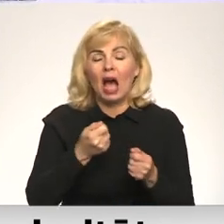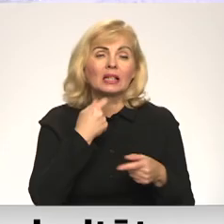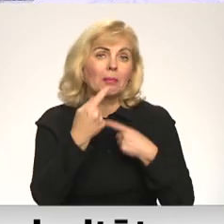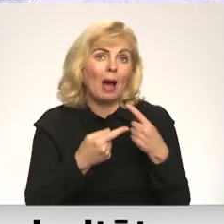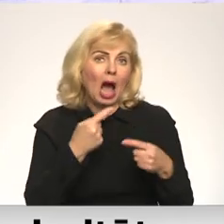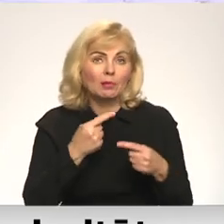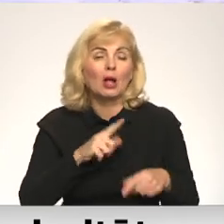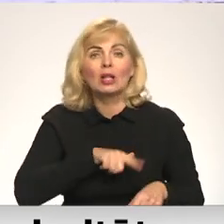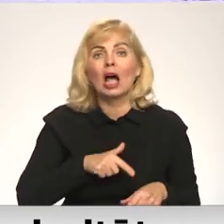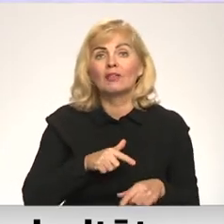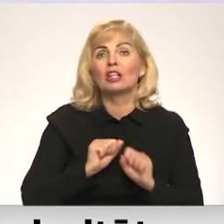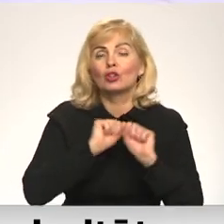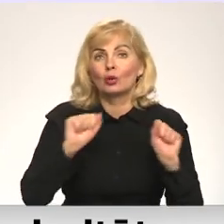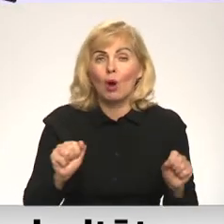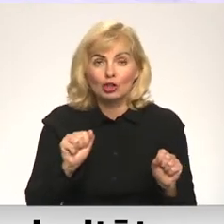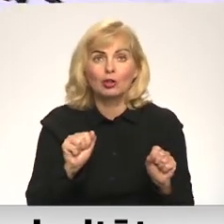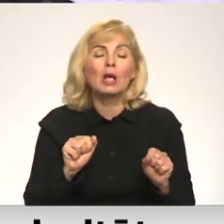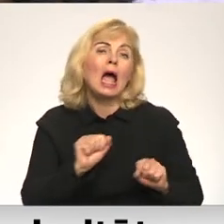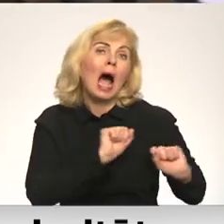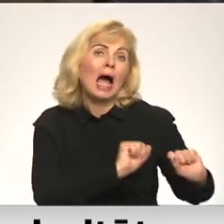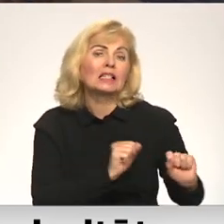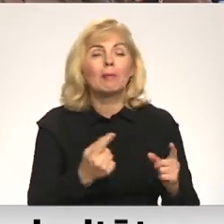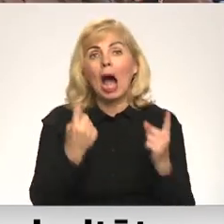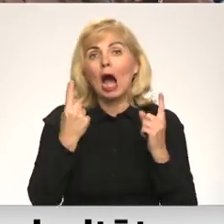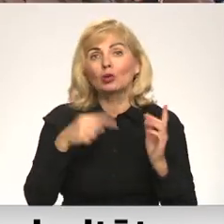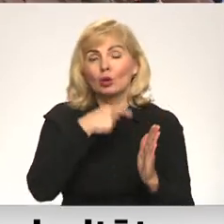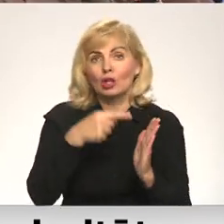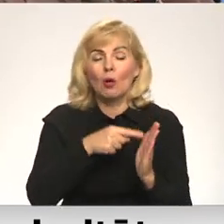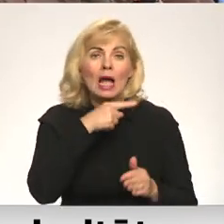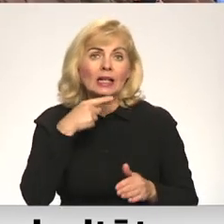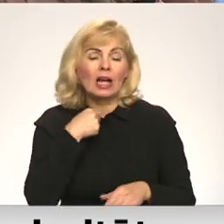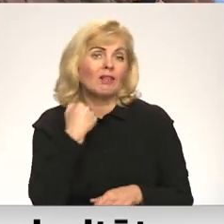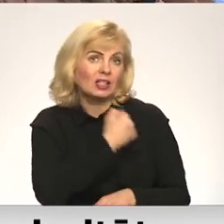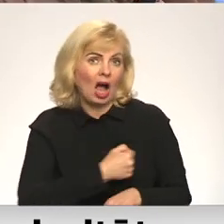Latvijas drošības un aizsardzības aktuālos jautājumus, to skaita Krievijas agresijas draudus Ukrainai.